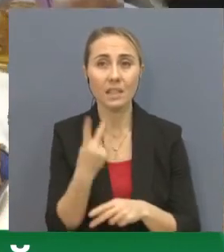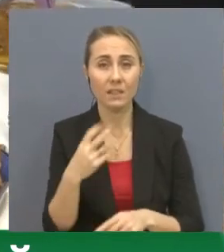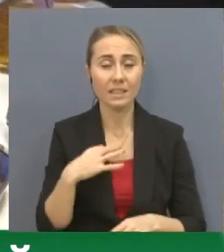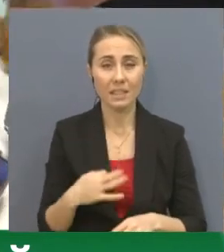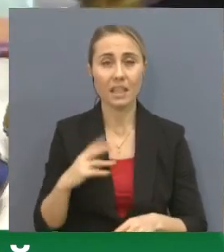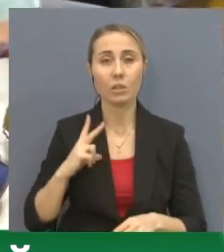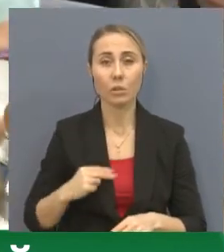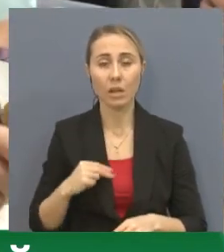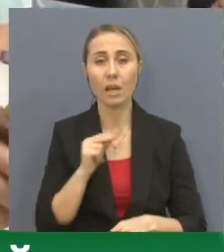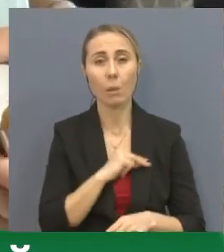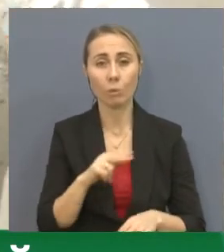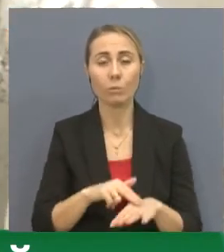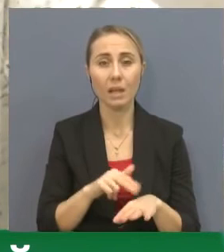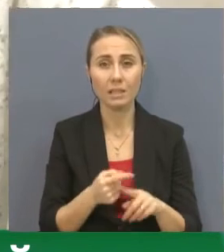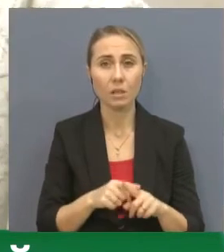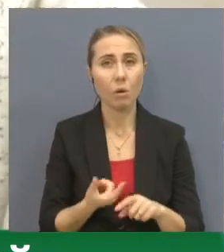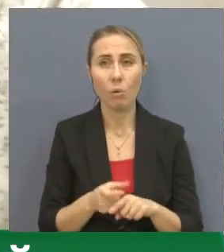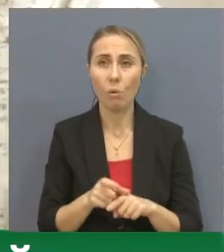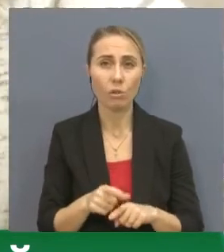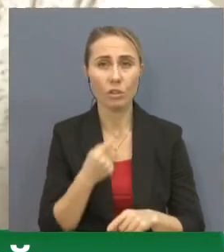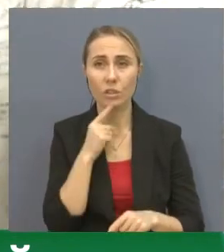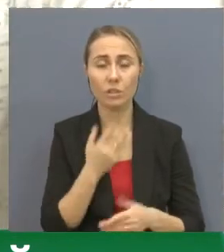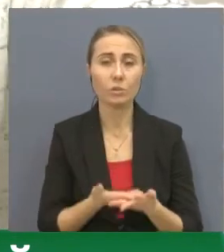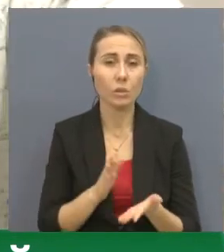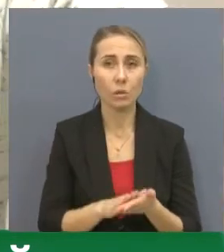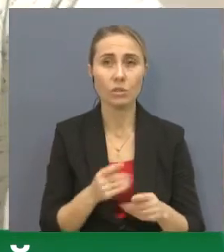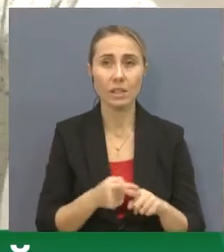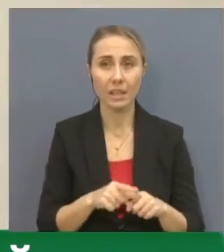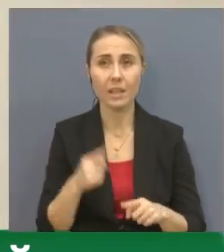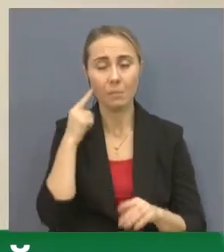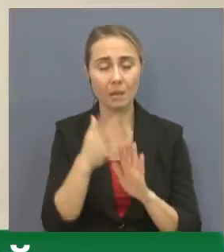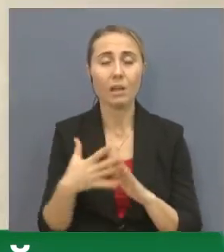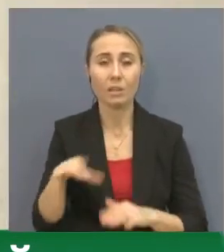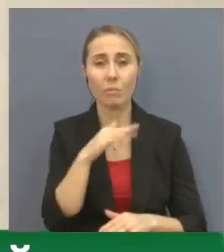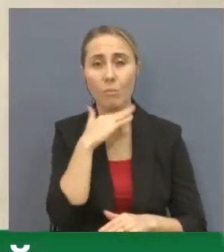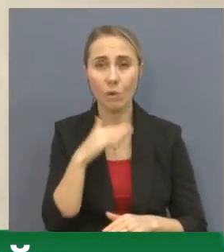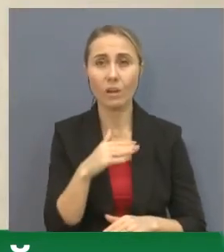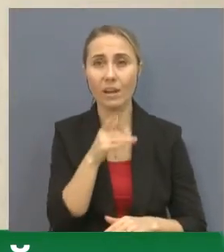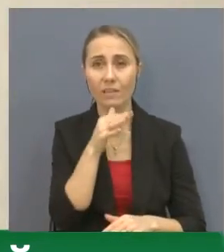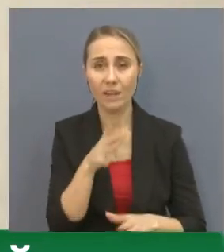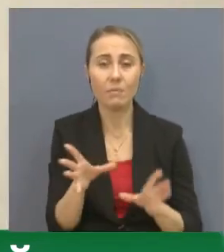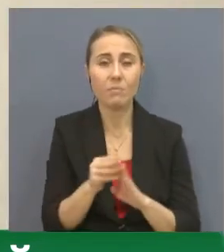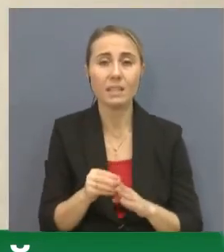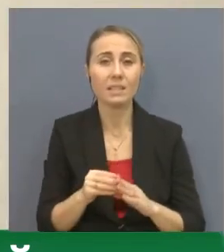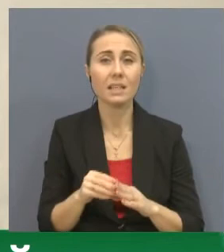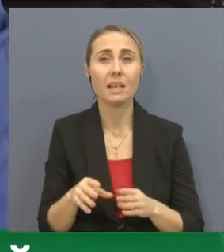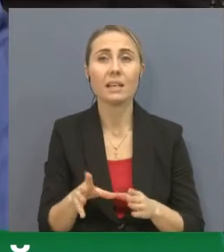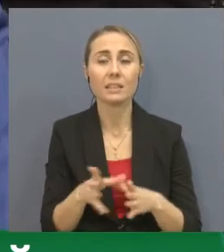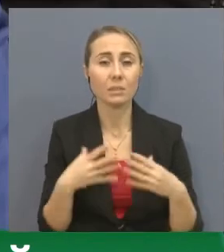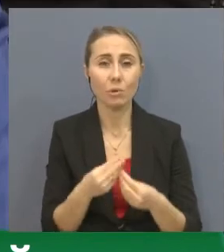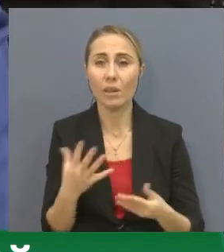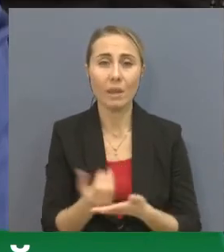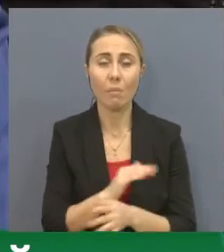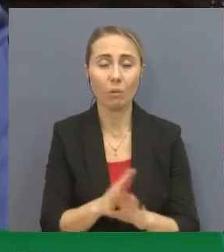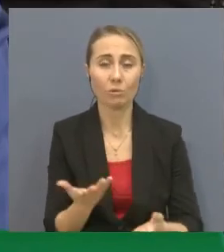дочь работа в полиции очень напряженная сложная и вполне логично что много времени проводить с семьей не получается на